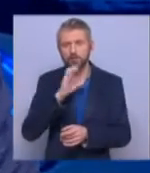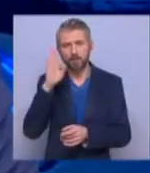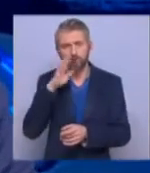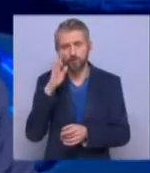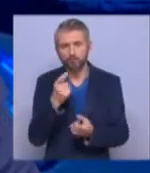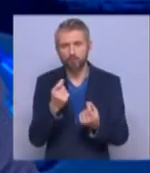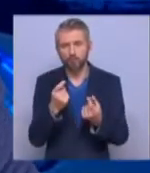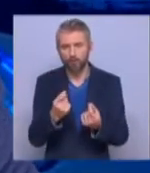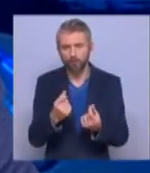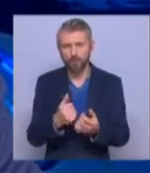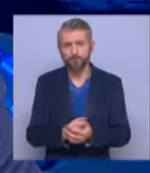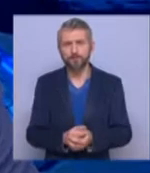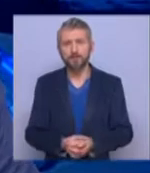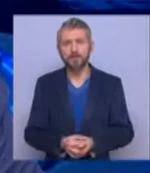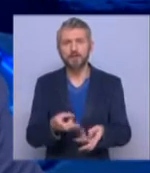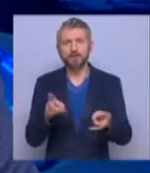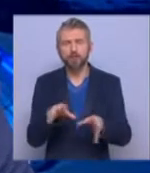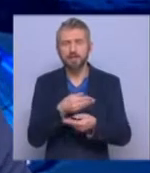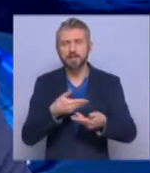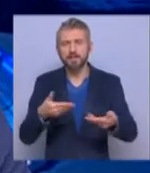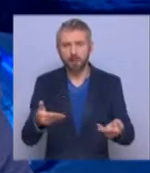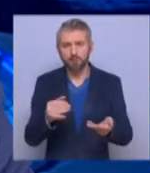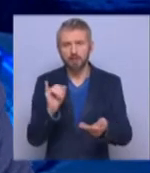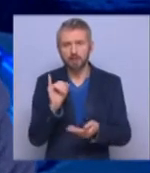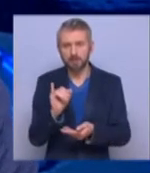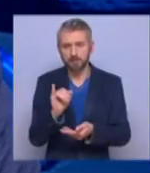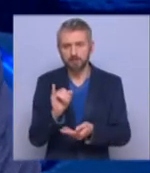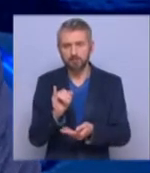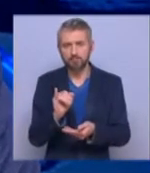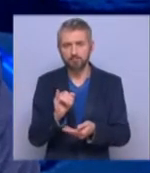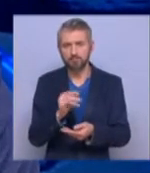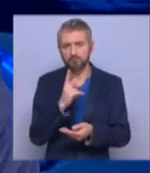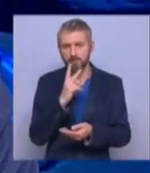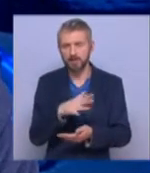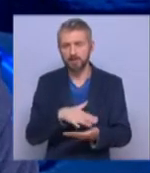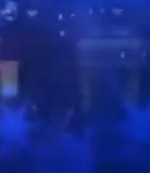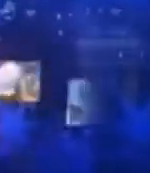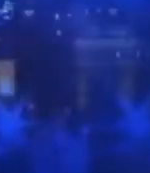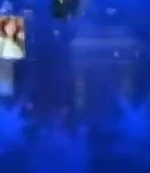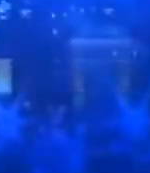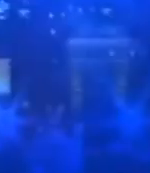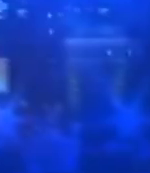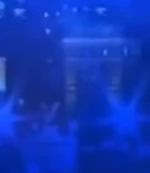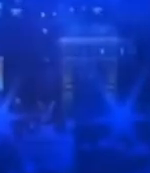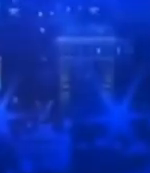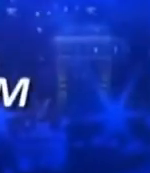трошки видихнемо ситуацію. Залишайтеся з нами і, власне, не перемикайтеся.